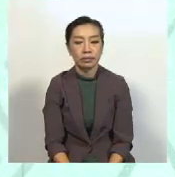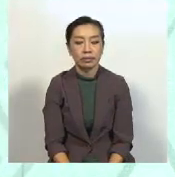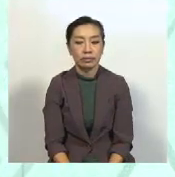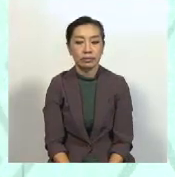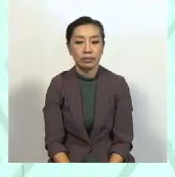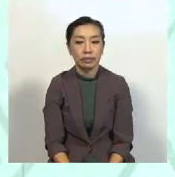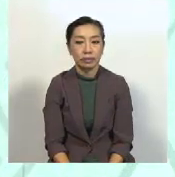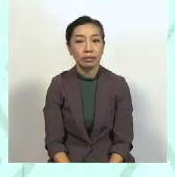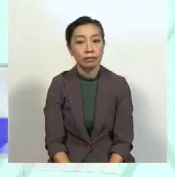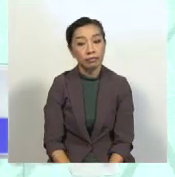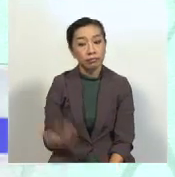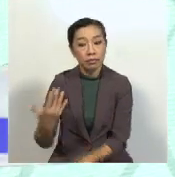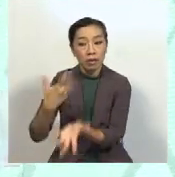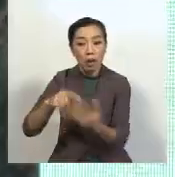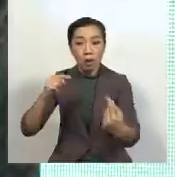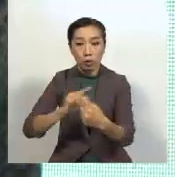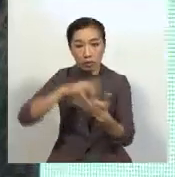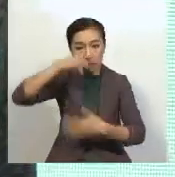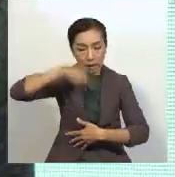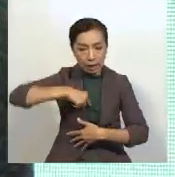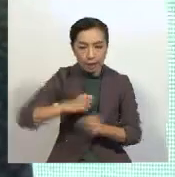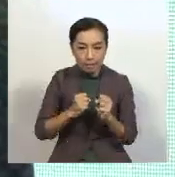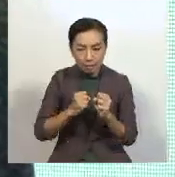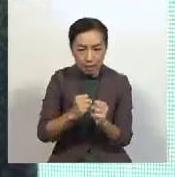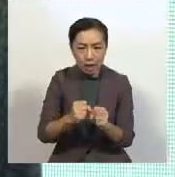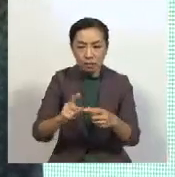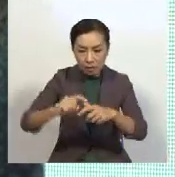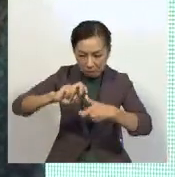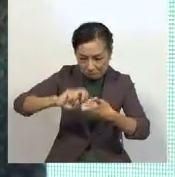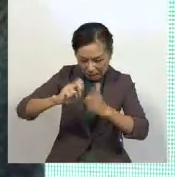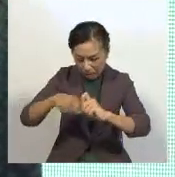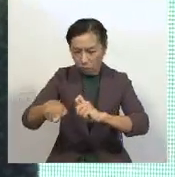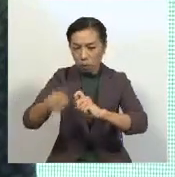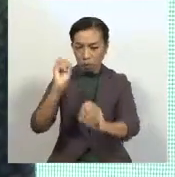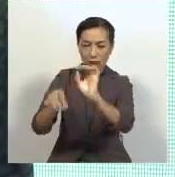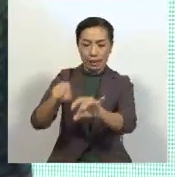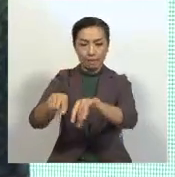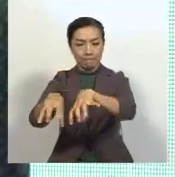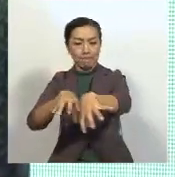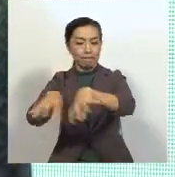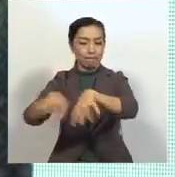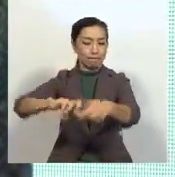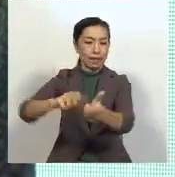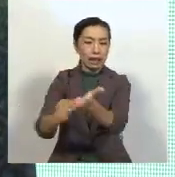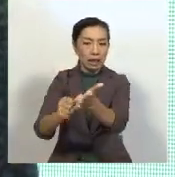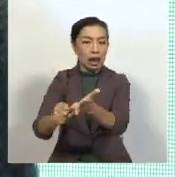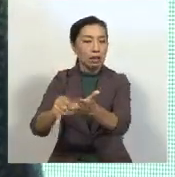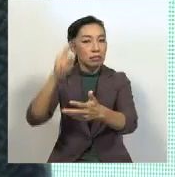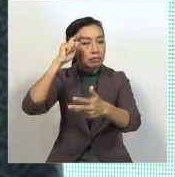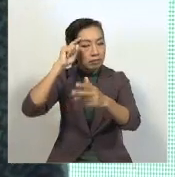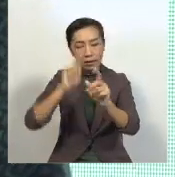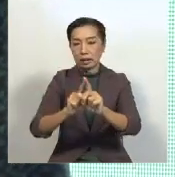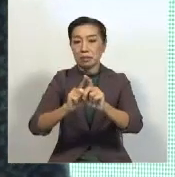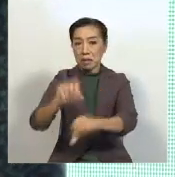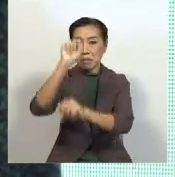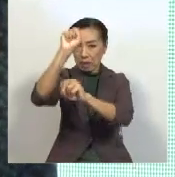นางนราพรยกความพยายามของไทยในการบริหารจัดการปัญหาขยะโดยประกาศวาระแห่งชาติบนหลักการ